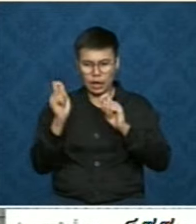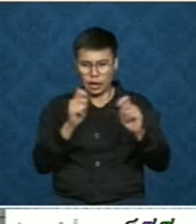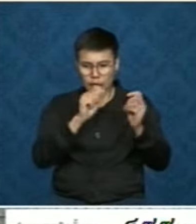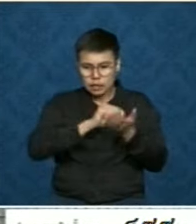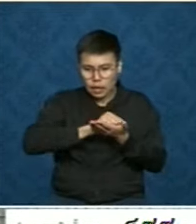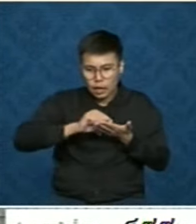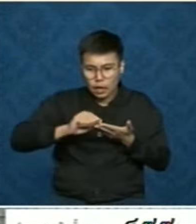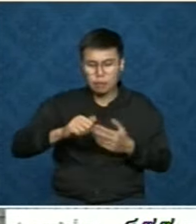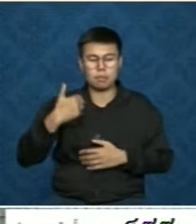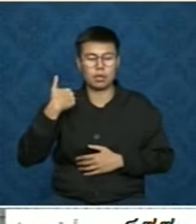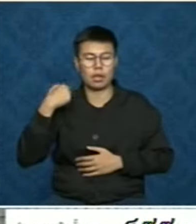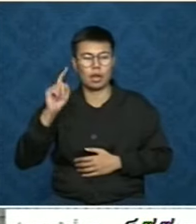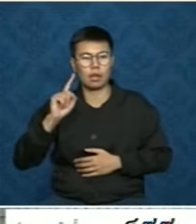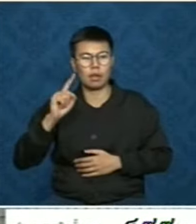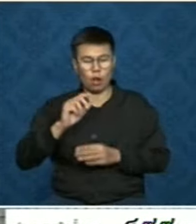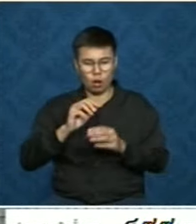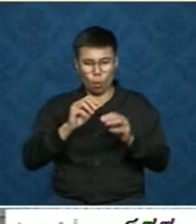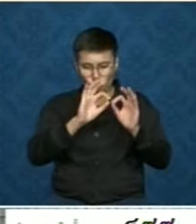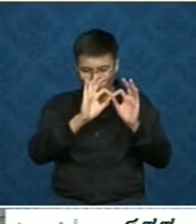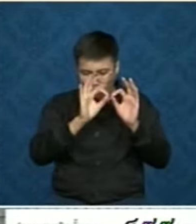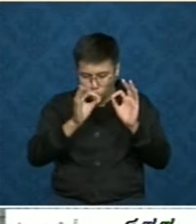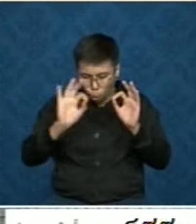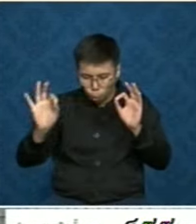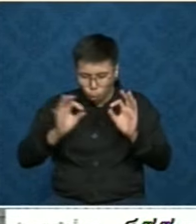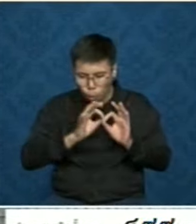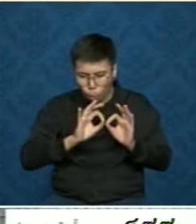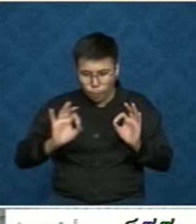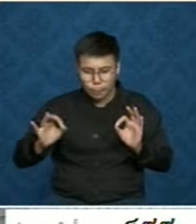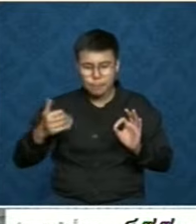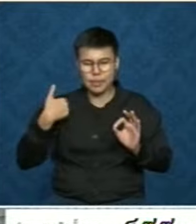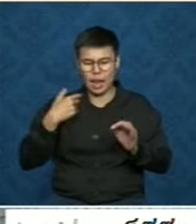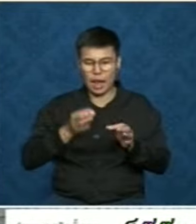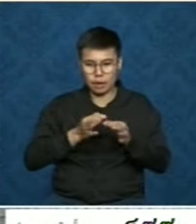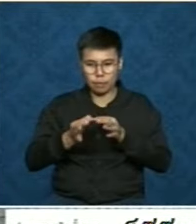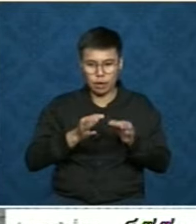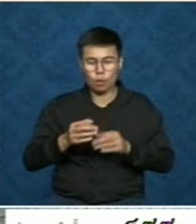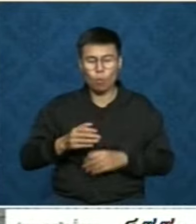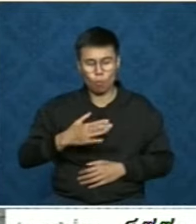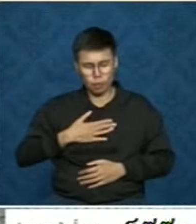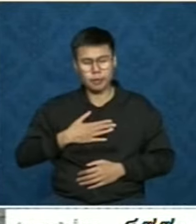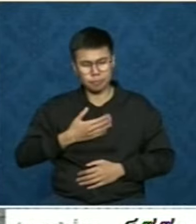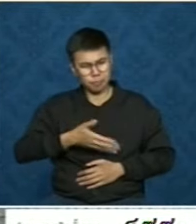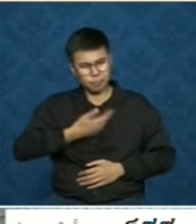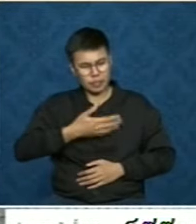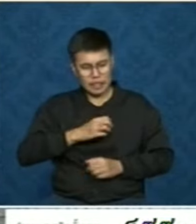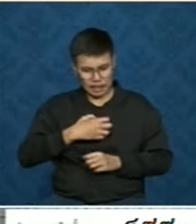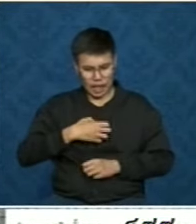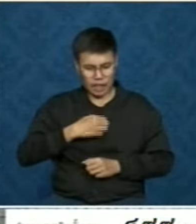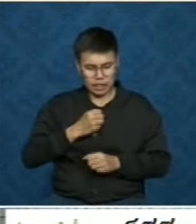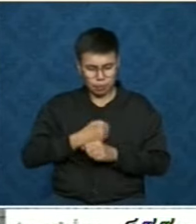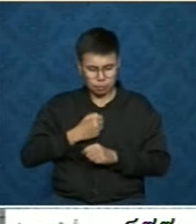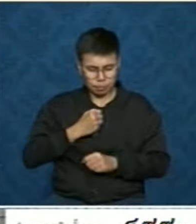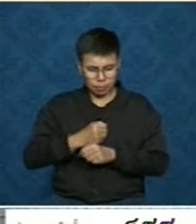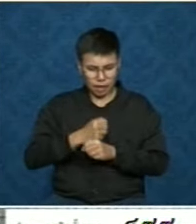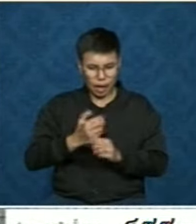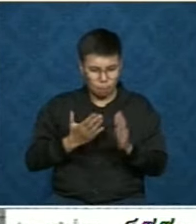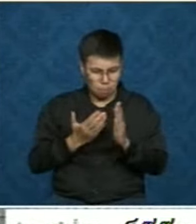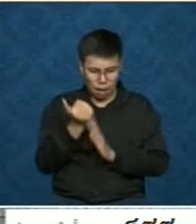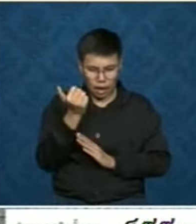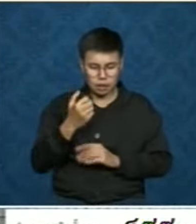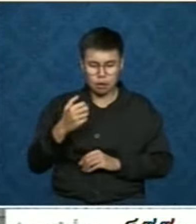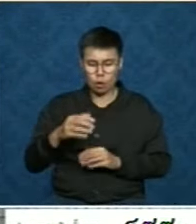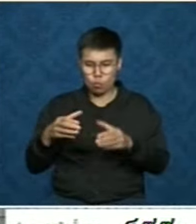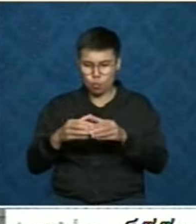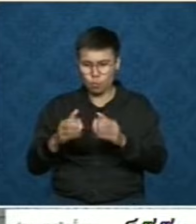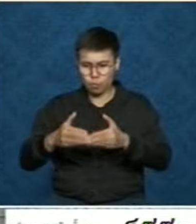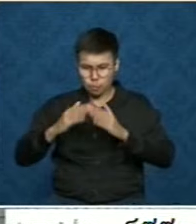เนี่ยเพราะมันมีรายละเอียดปิดย่อยของมันเยอะมากนะครับก็ร้อนใจอยู่นะครับก็อยากให้กฎหมายฉบับนี้มันผ่านได้ตั้งกรรมาธิการให้